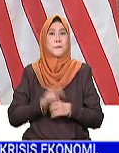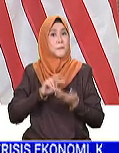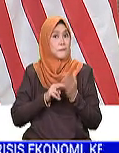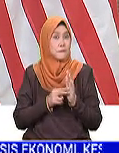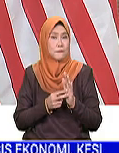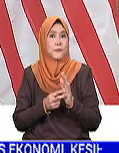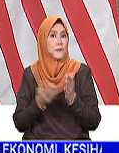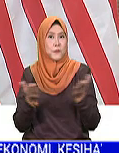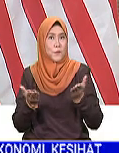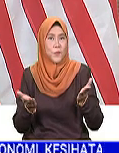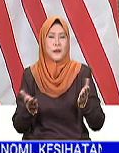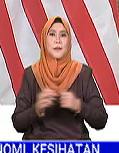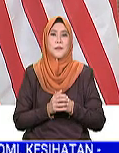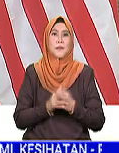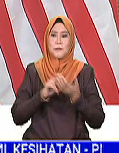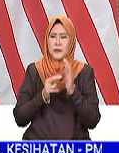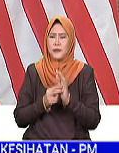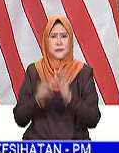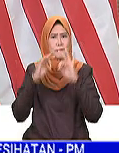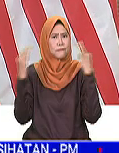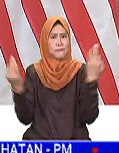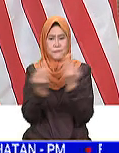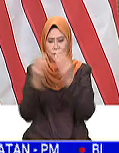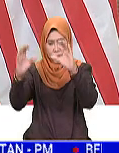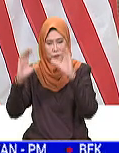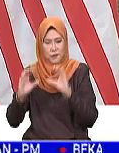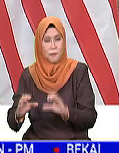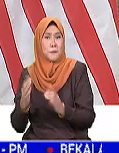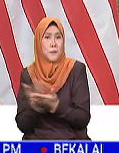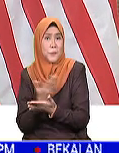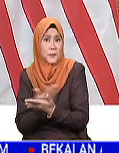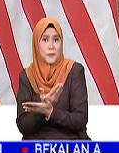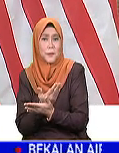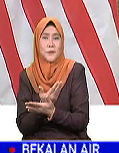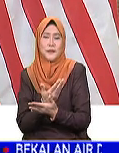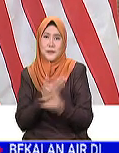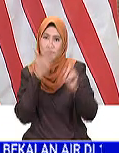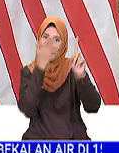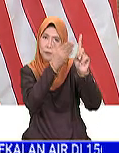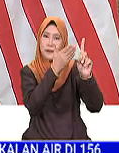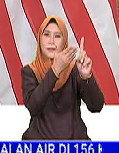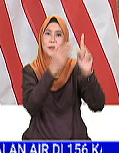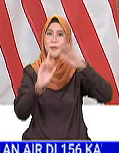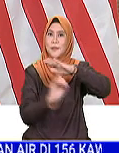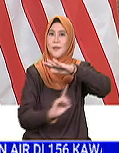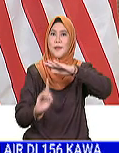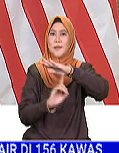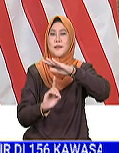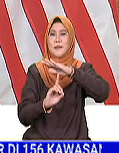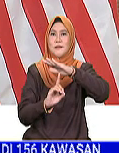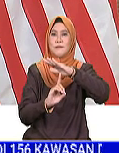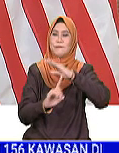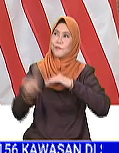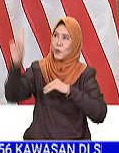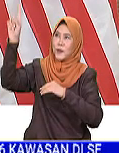Ummah Berkualiti, membawa kita kepada norma hidup yang menekankan prinsip dasar manhaj